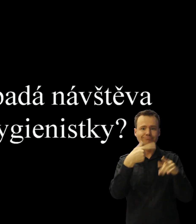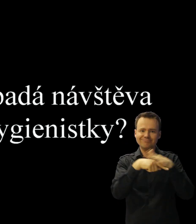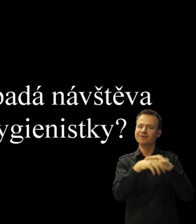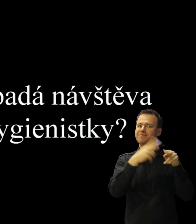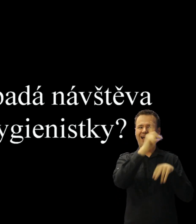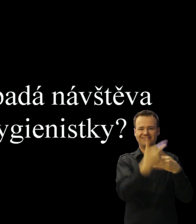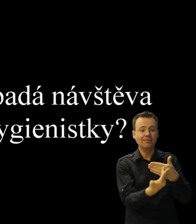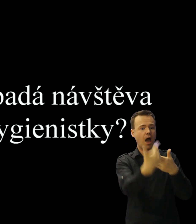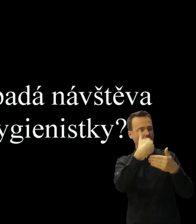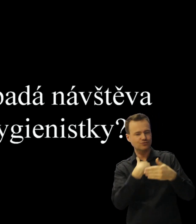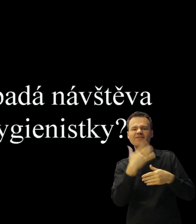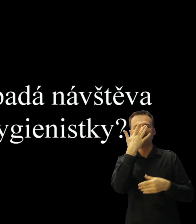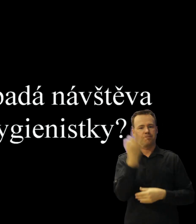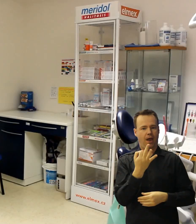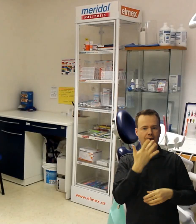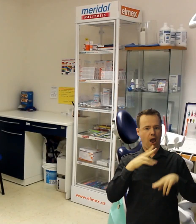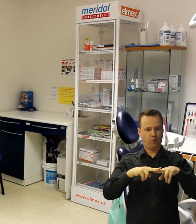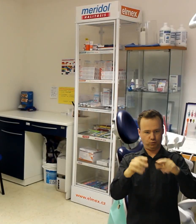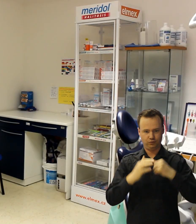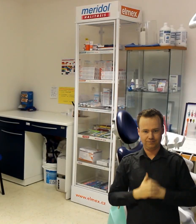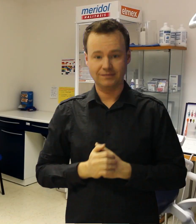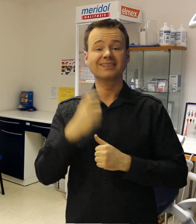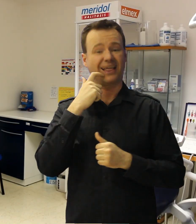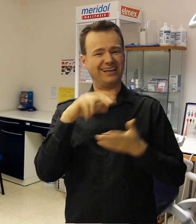A jak tedy vypadá návštěva u dentální hygienistky?